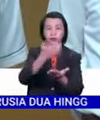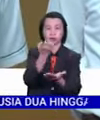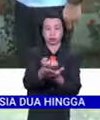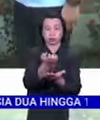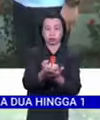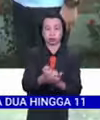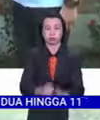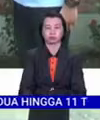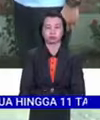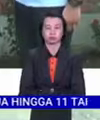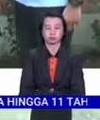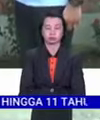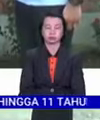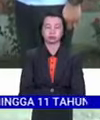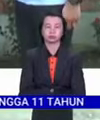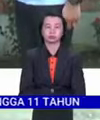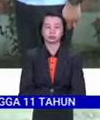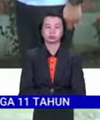kita.